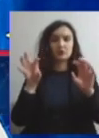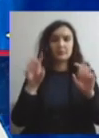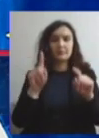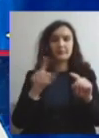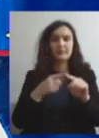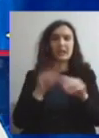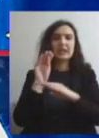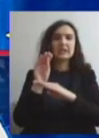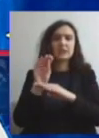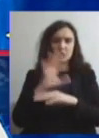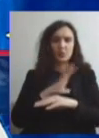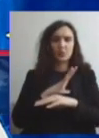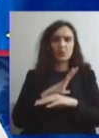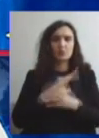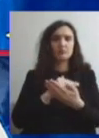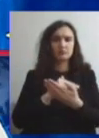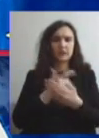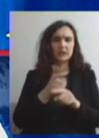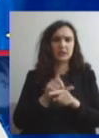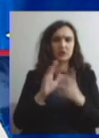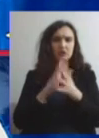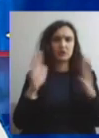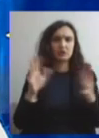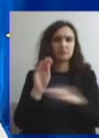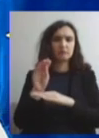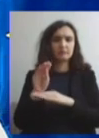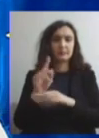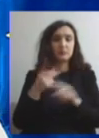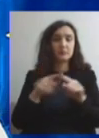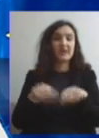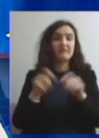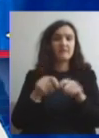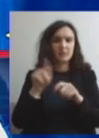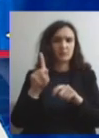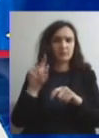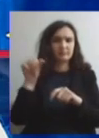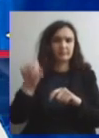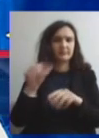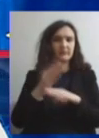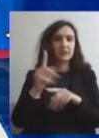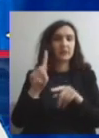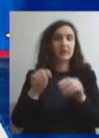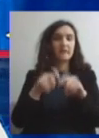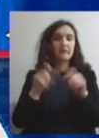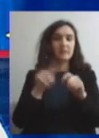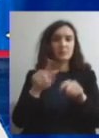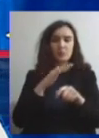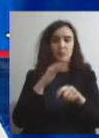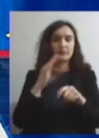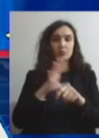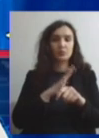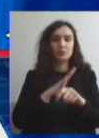იყო საკმაოდ მაღალი და ასევე ის დარღვევები, რომლებიც იქ გამოვლინდა, იყო